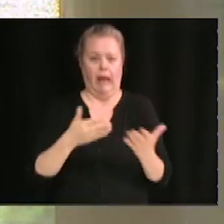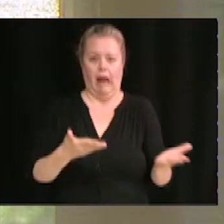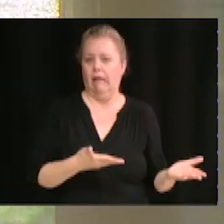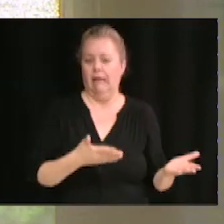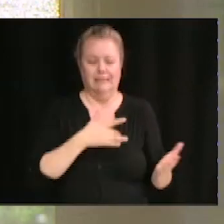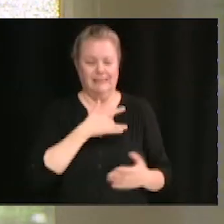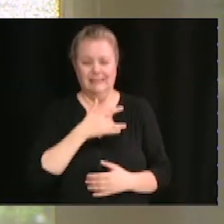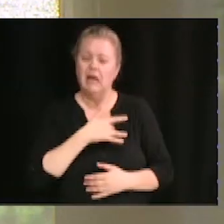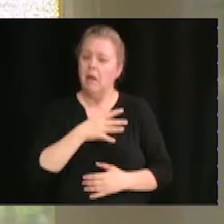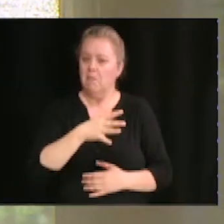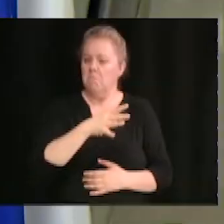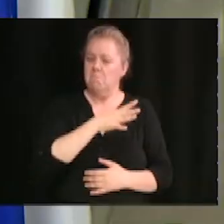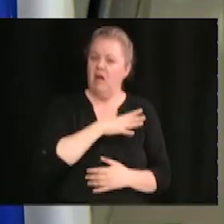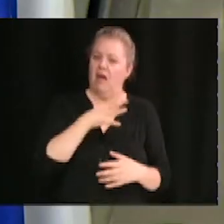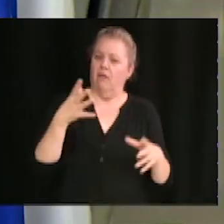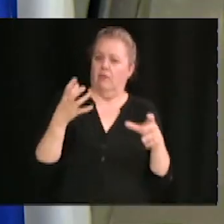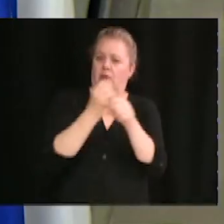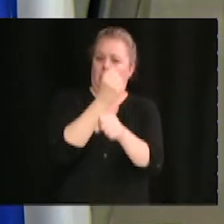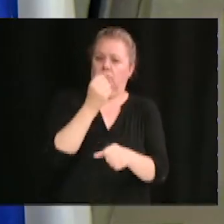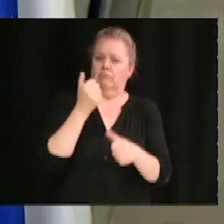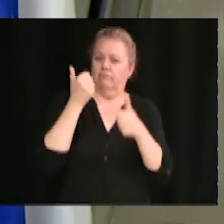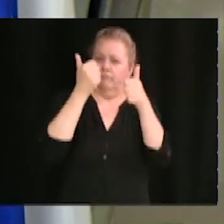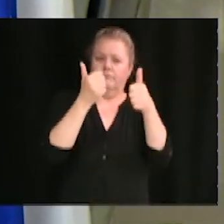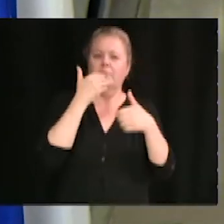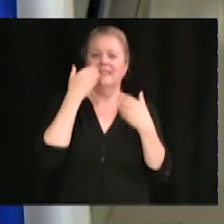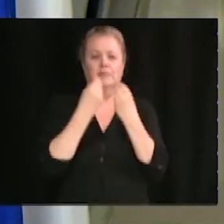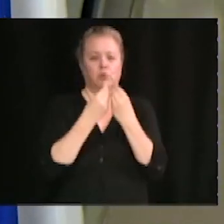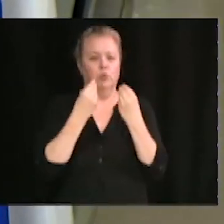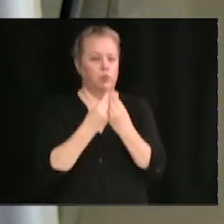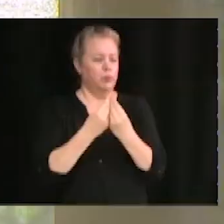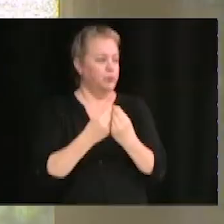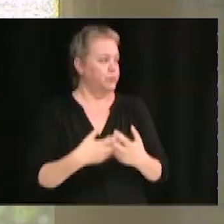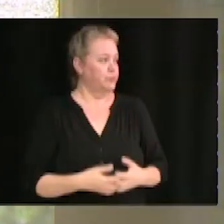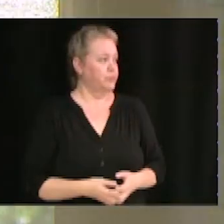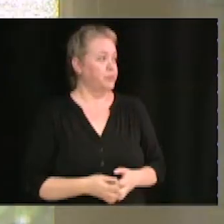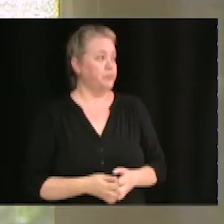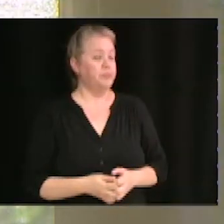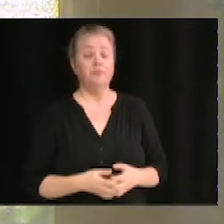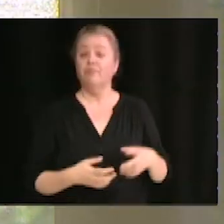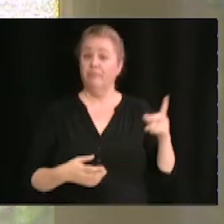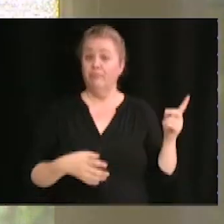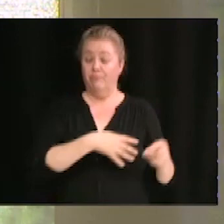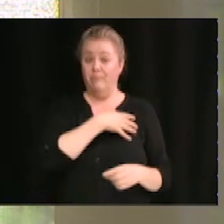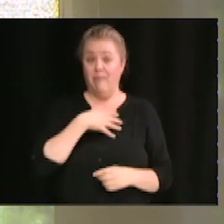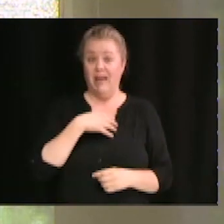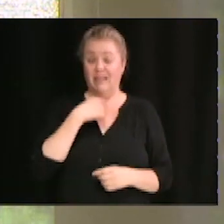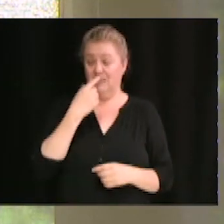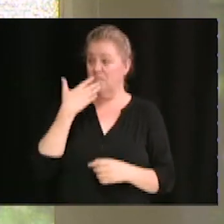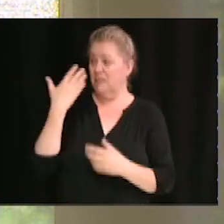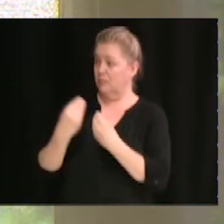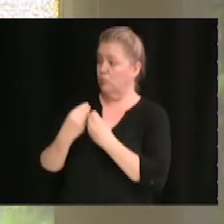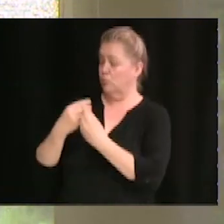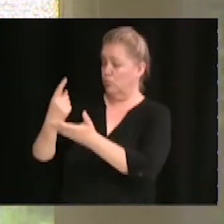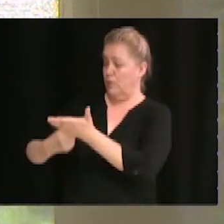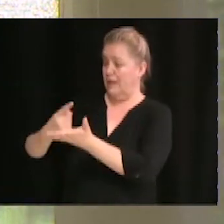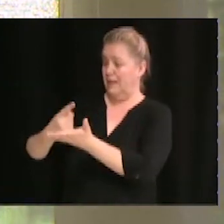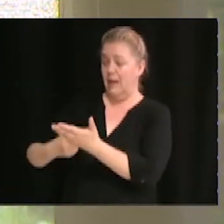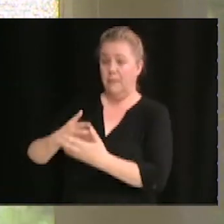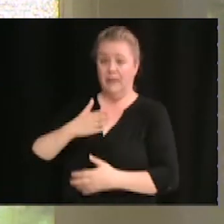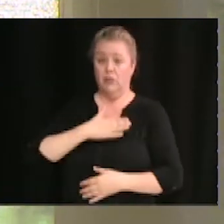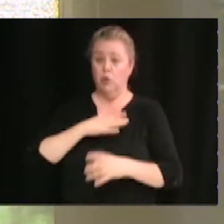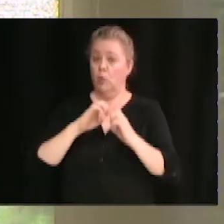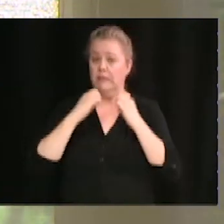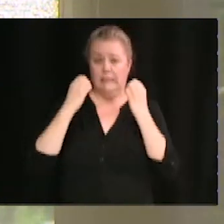même relativement à bien s'en sortir. Alors, merci beaucoup. Merci de le mentionner. C'est très bien. nos équipes, on reçoit toutes sortes